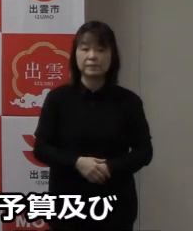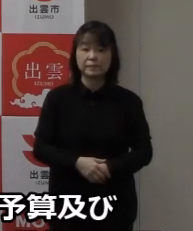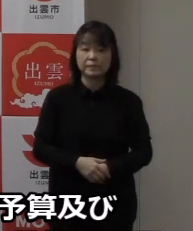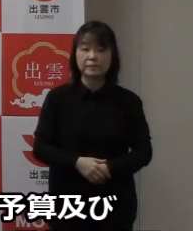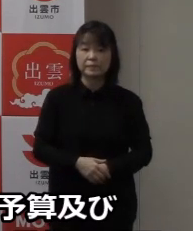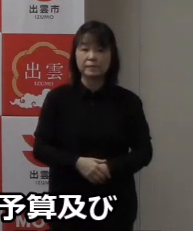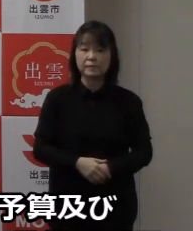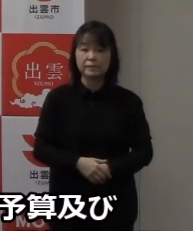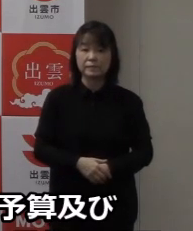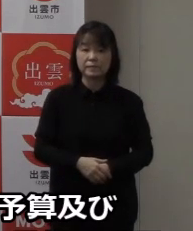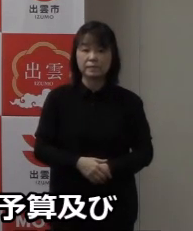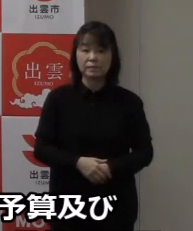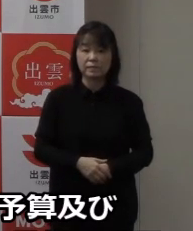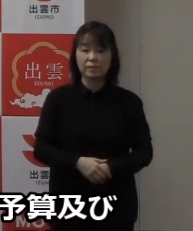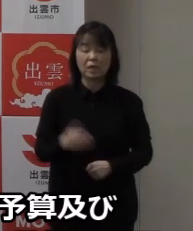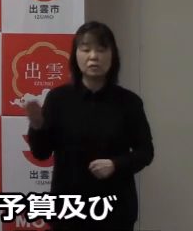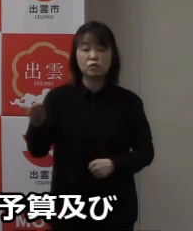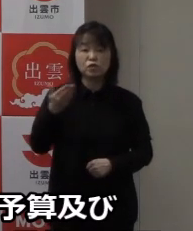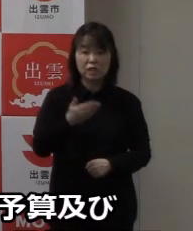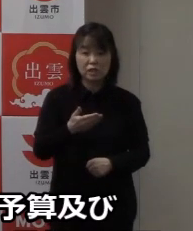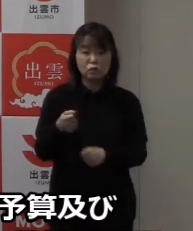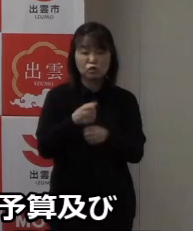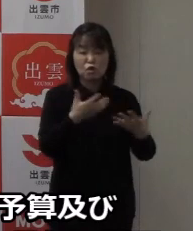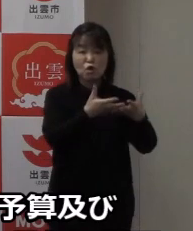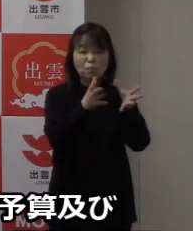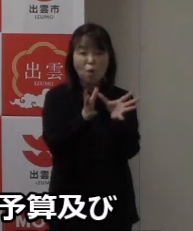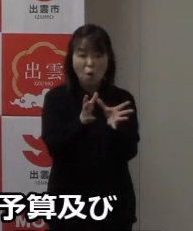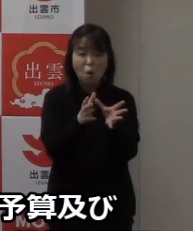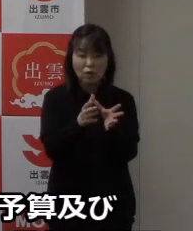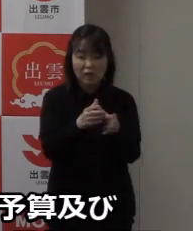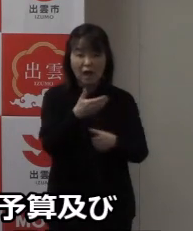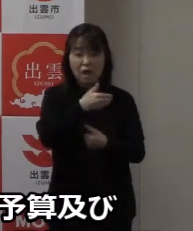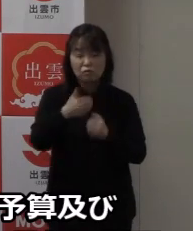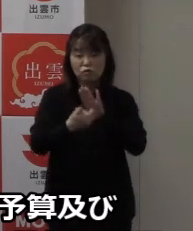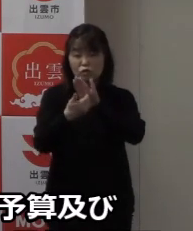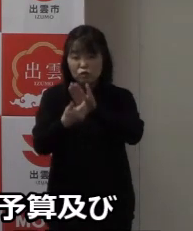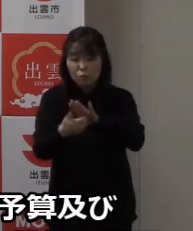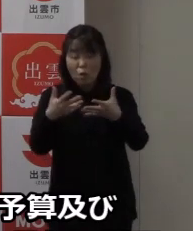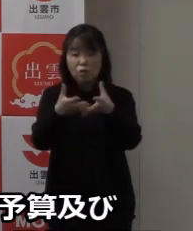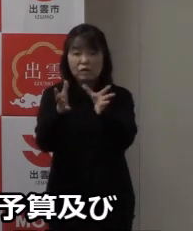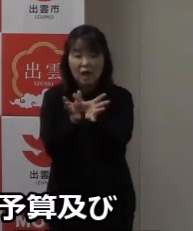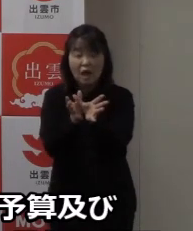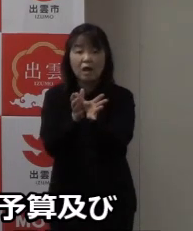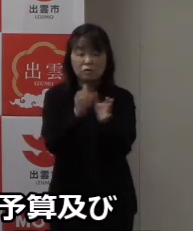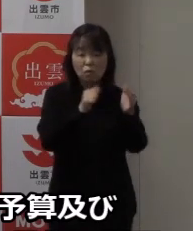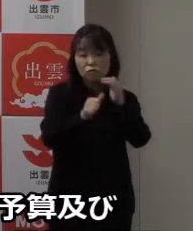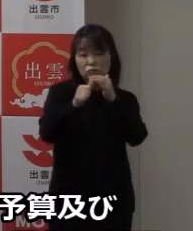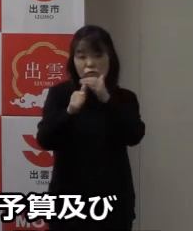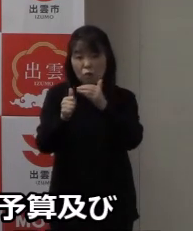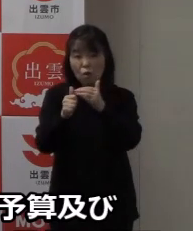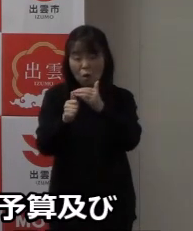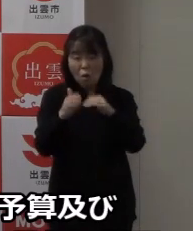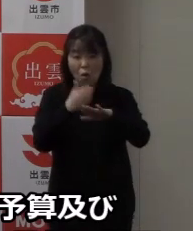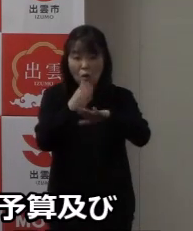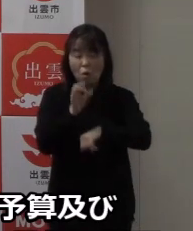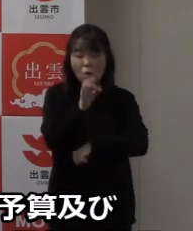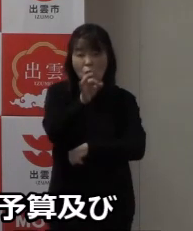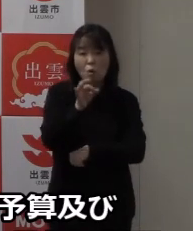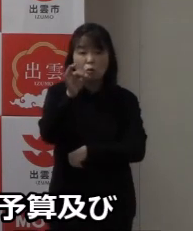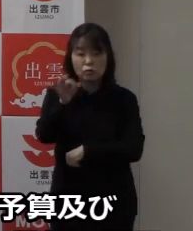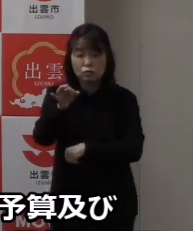。次に消防団、水防団の出場報酬などでありますが、これは先